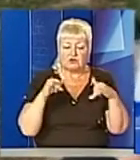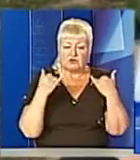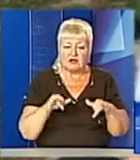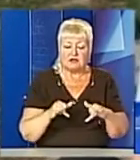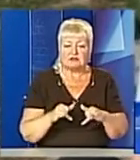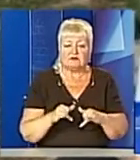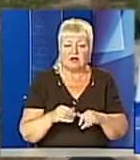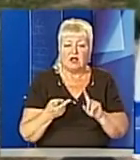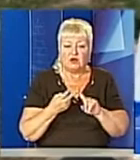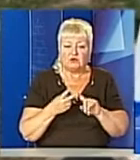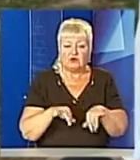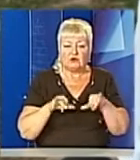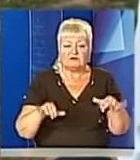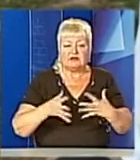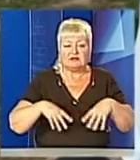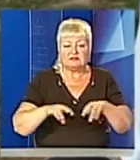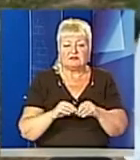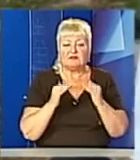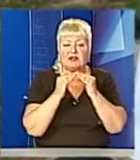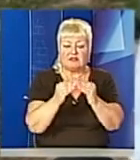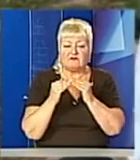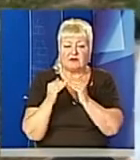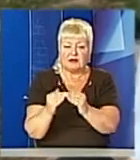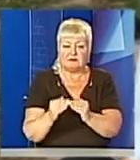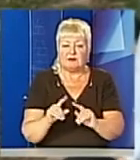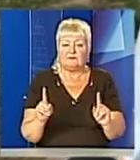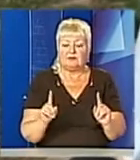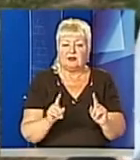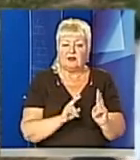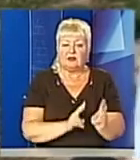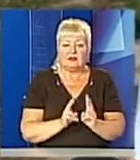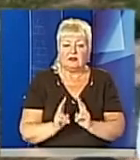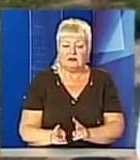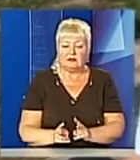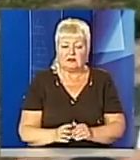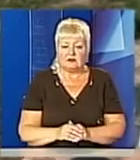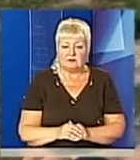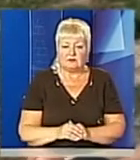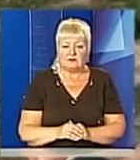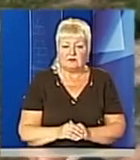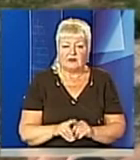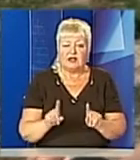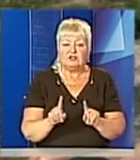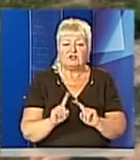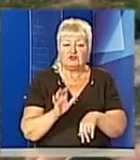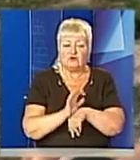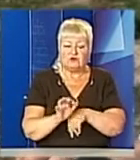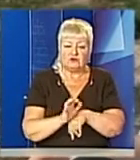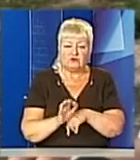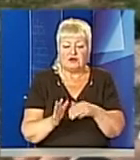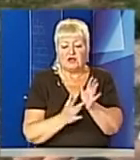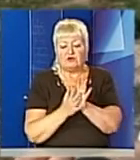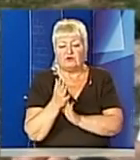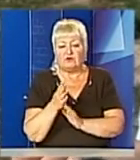Друге, розвиваються сімейні ферми, ферми, які не ті, які виготовляють чи